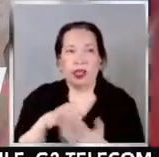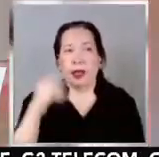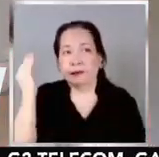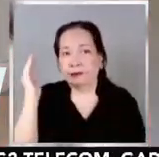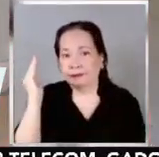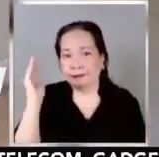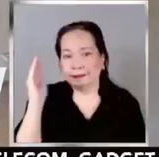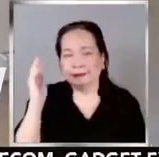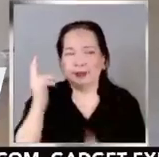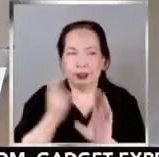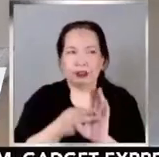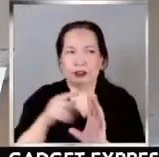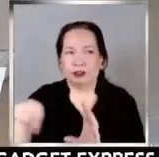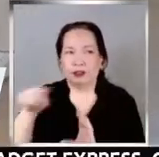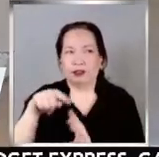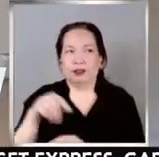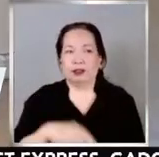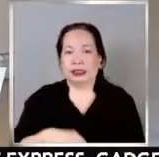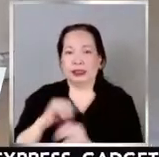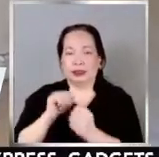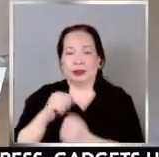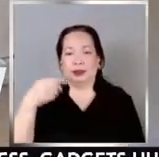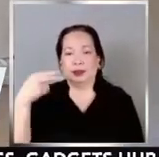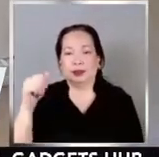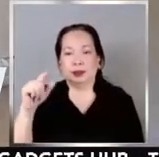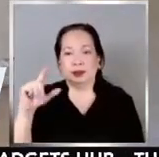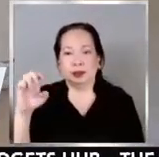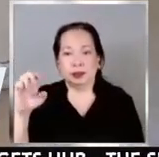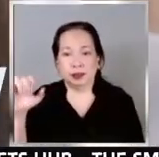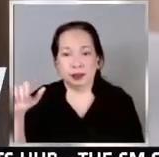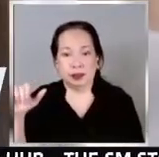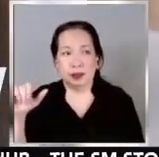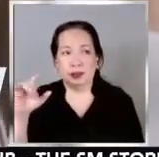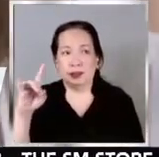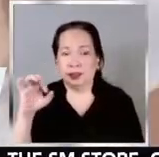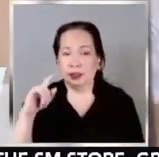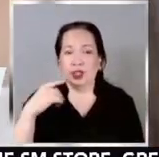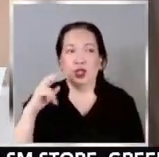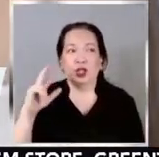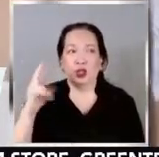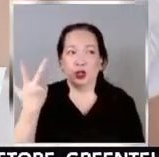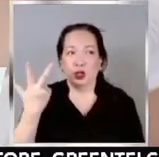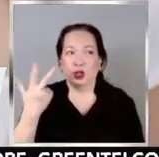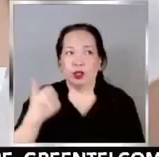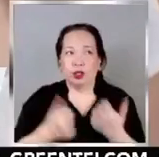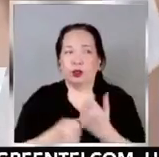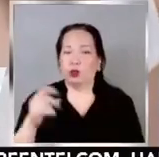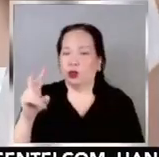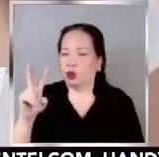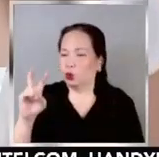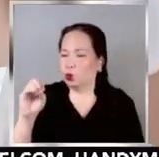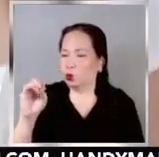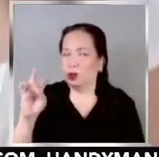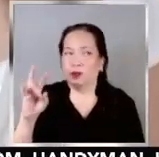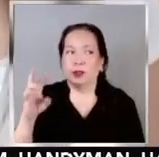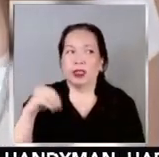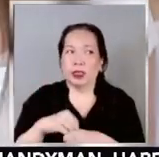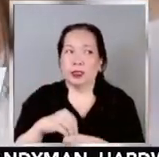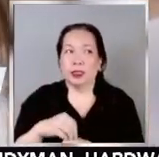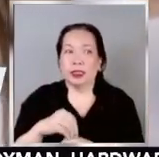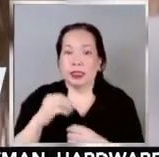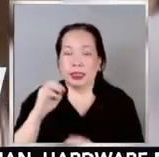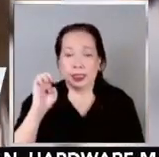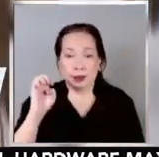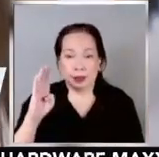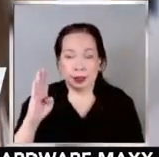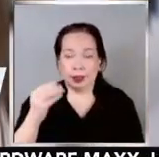kanila. Tulad ni Hailey Dizo na third runner-up sa Miss Millennial Philippines 2017 ng Eat Bulaga. Bukod sa personality training